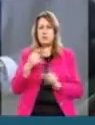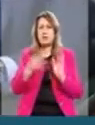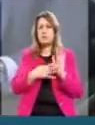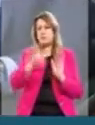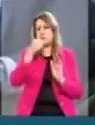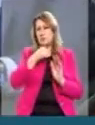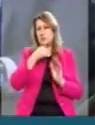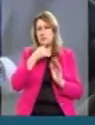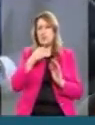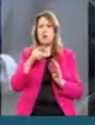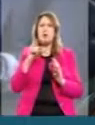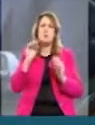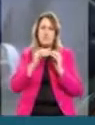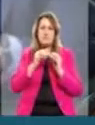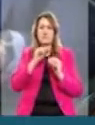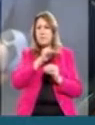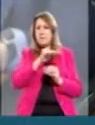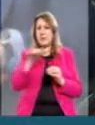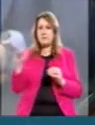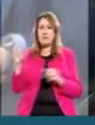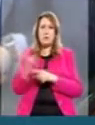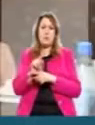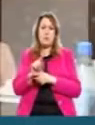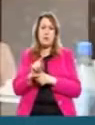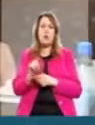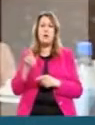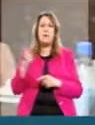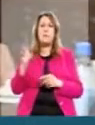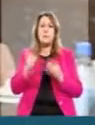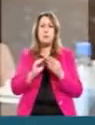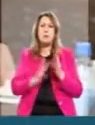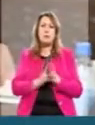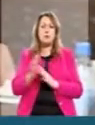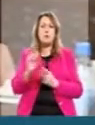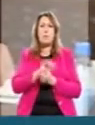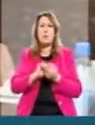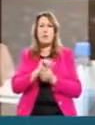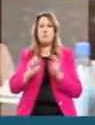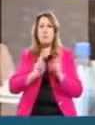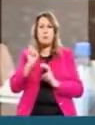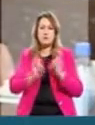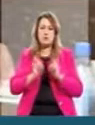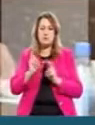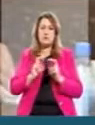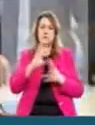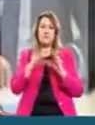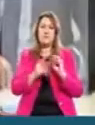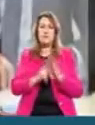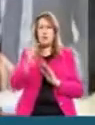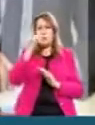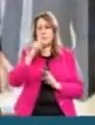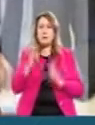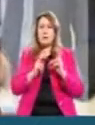9 месяцев говорят о стабильности. Все показатели остаются на уровне. По-прежнему растет доля обрабатывающей промышленности. Всего с начала